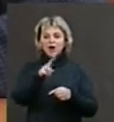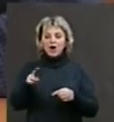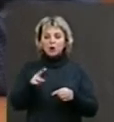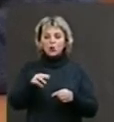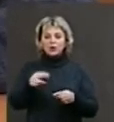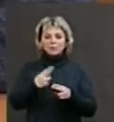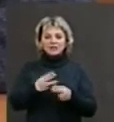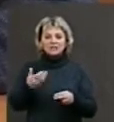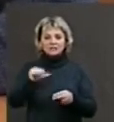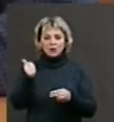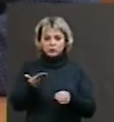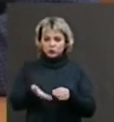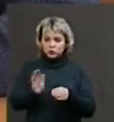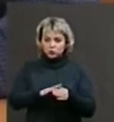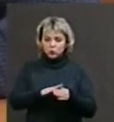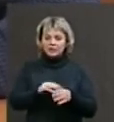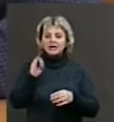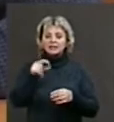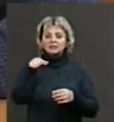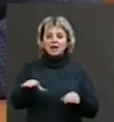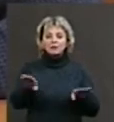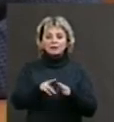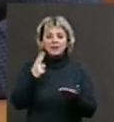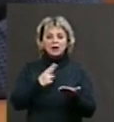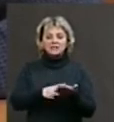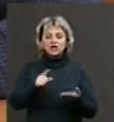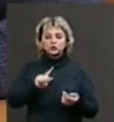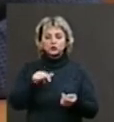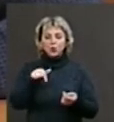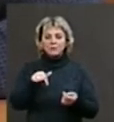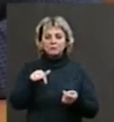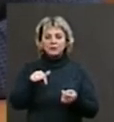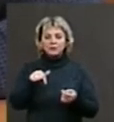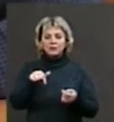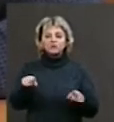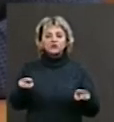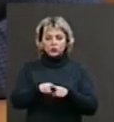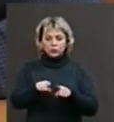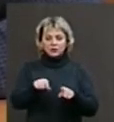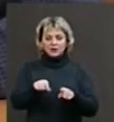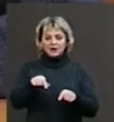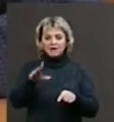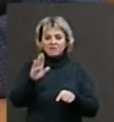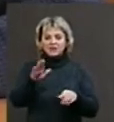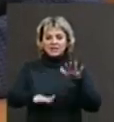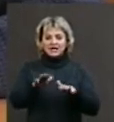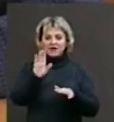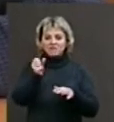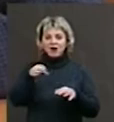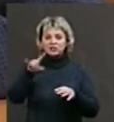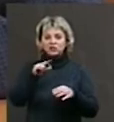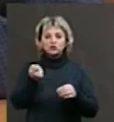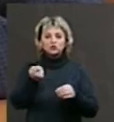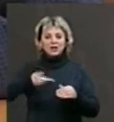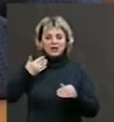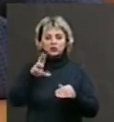какой металл тяжелее. И там нам доказали, что все-таки килограмм ваты чуть